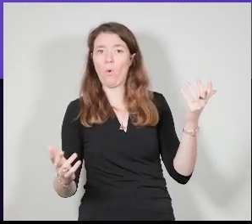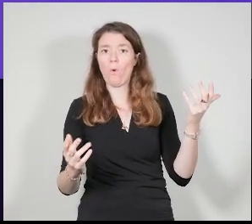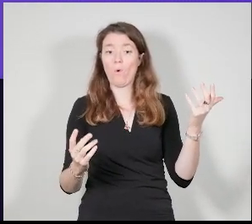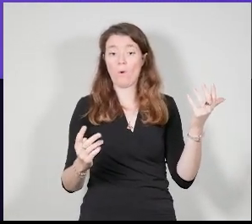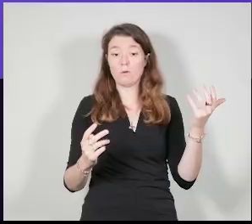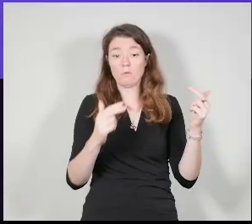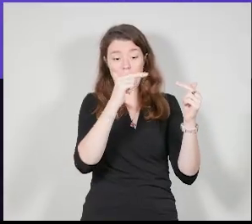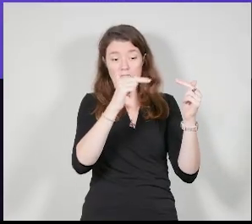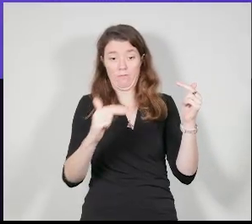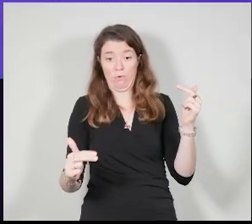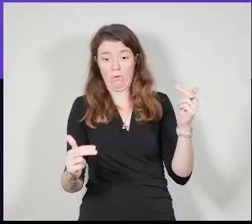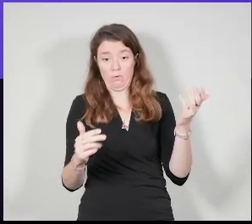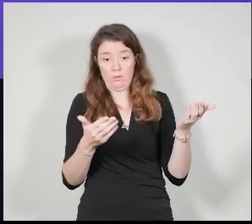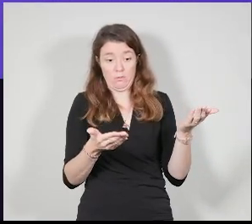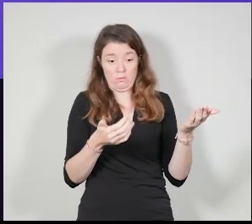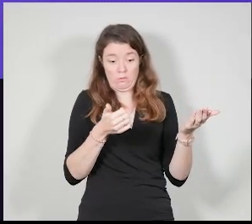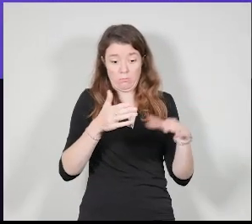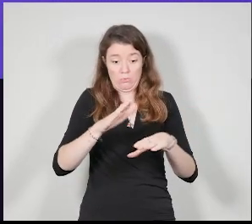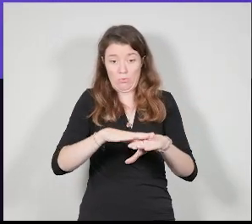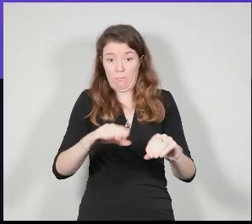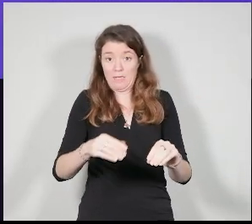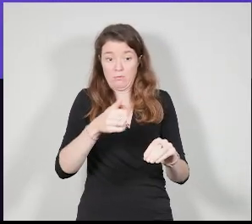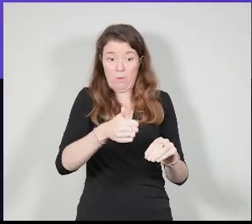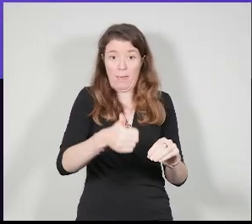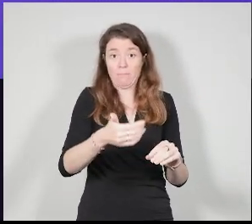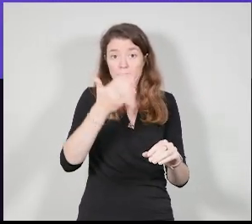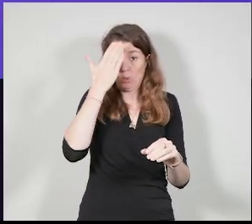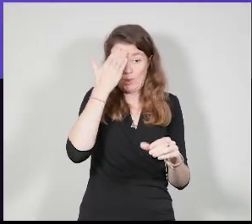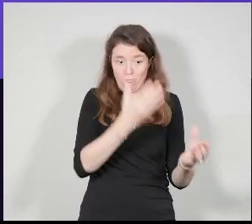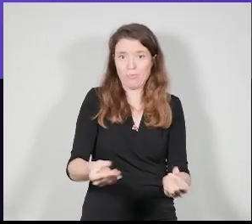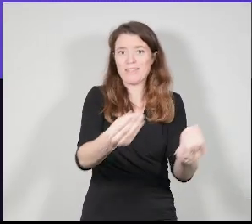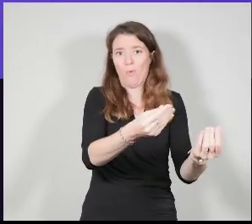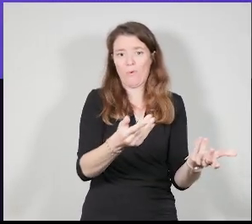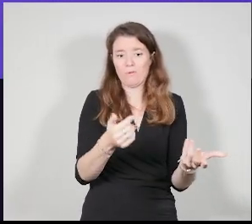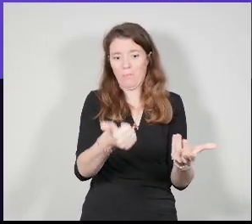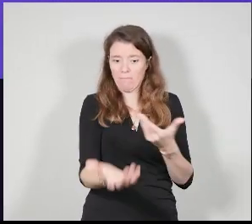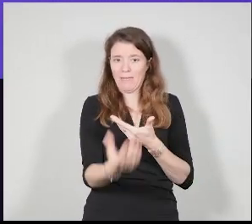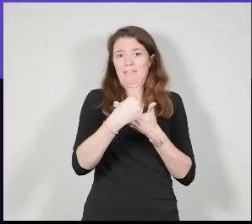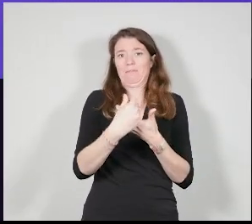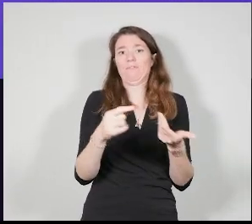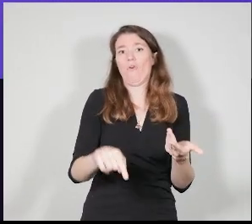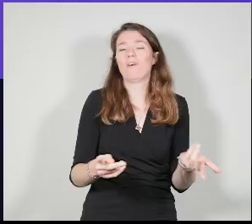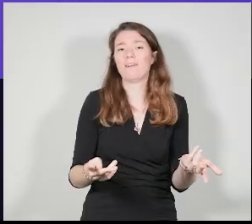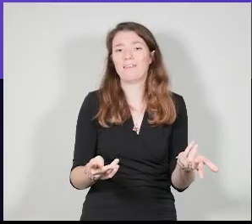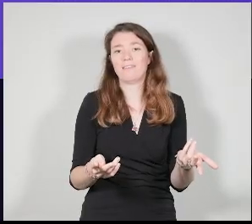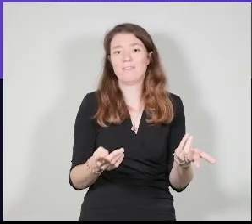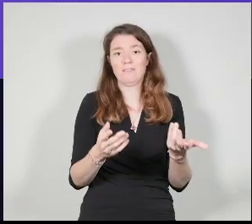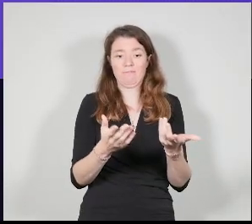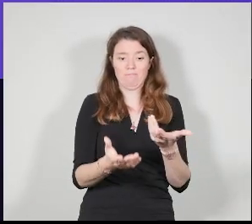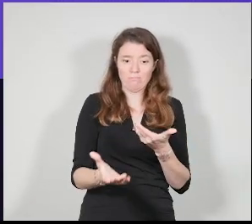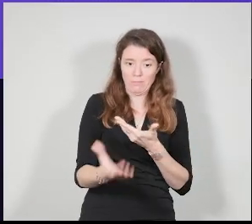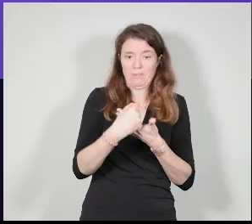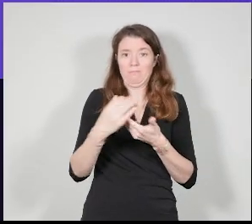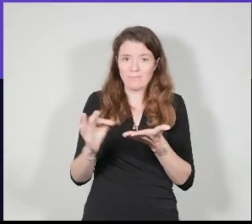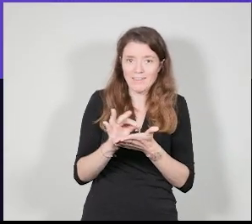les seuls niveaux territoriaux qui connaissent leur population, enfin, je veux dire, clairement, dans la construction de stratégies